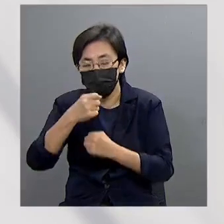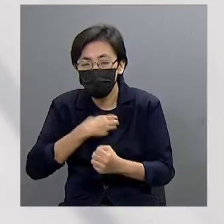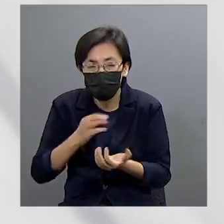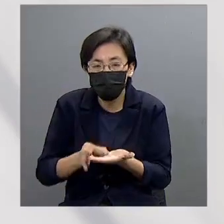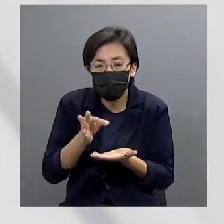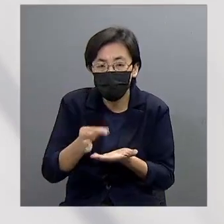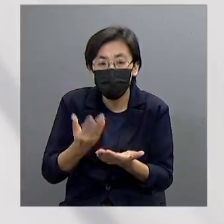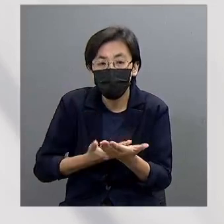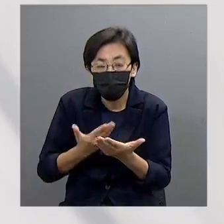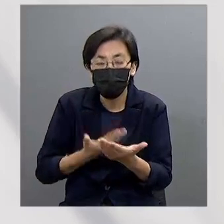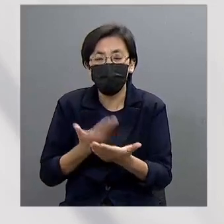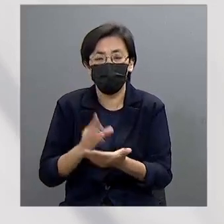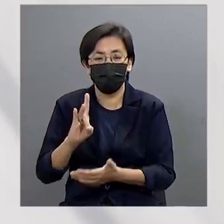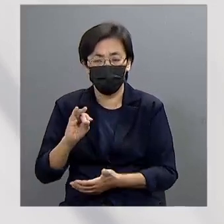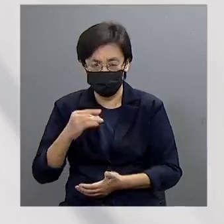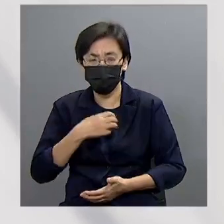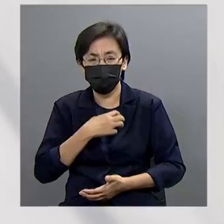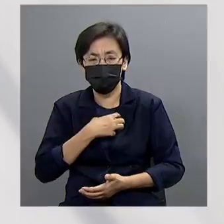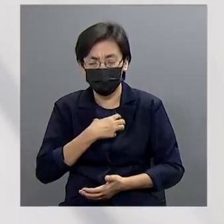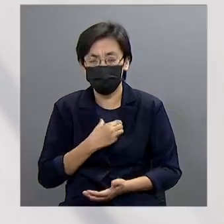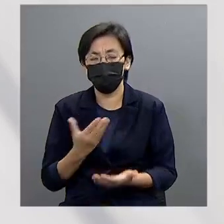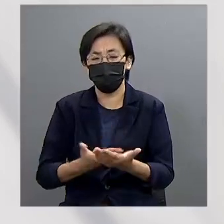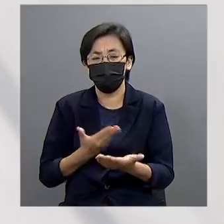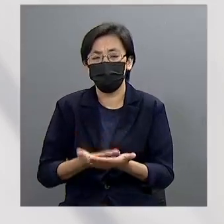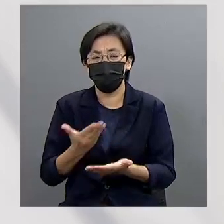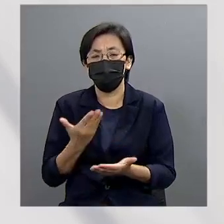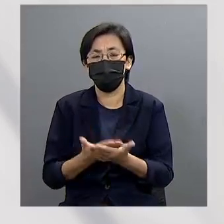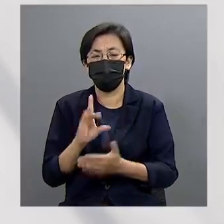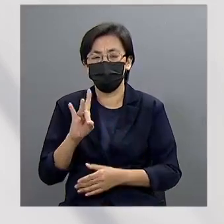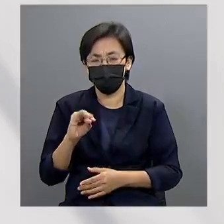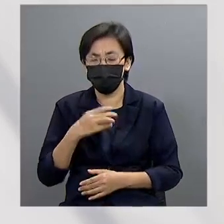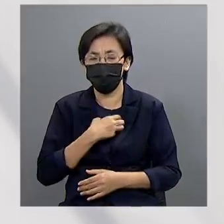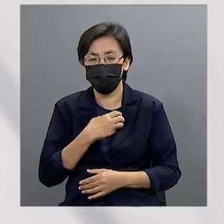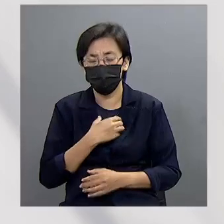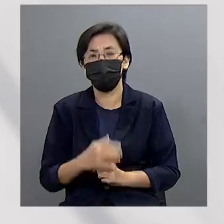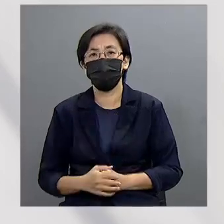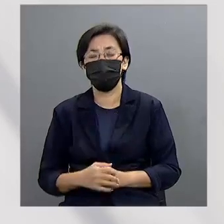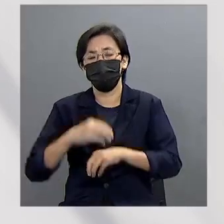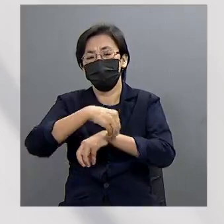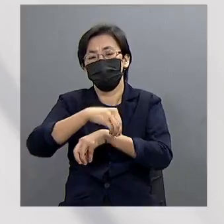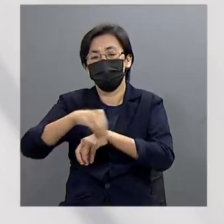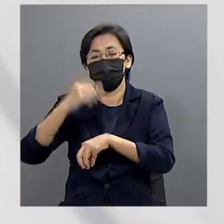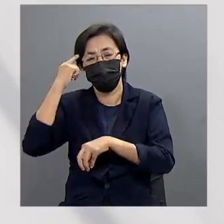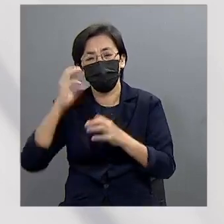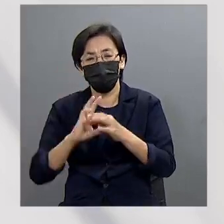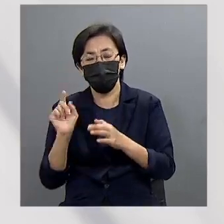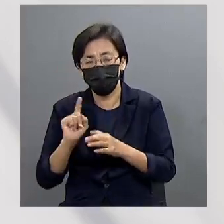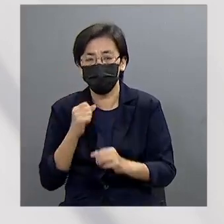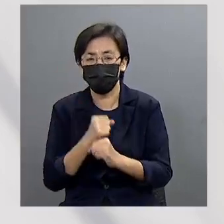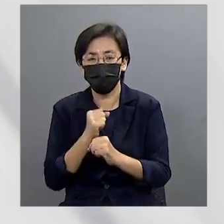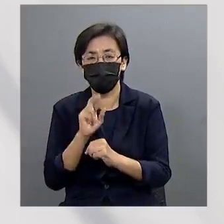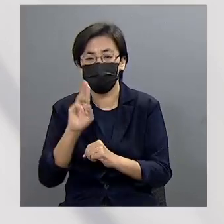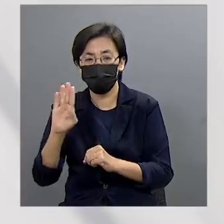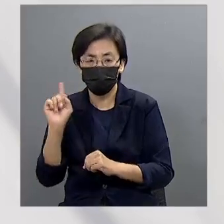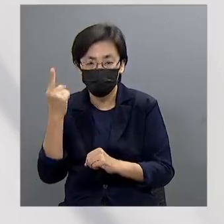ชาชนเนี่ยต้องการสลาก80บาทจริงๆสิ่งที่ทางเครือข่ายเขากังวลก็คือการออกแบบระบบเพิ่มเติมค่ะเพื่อให้ยังค